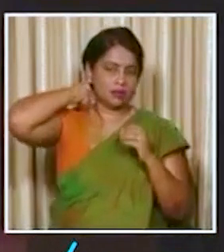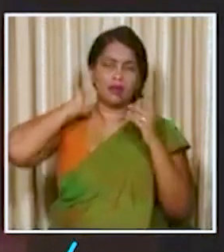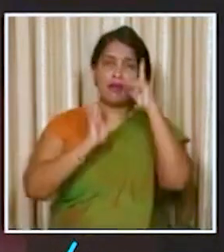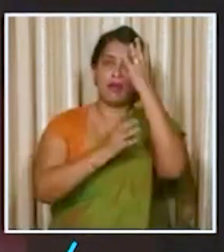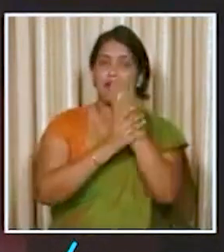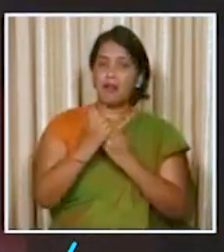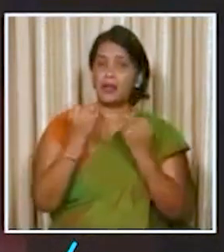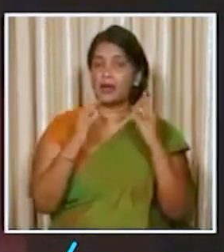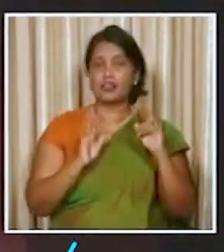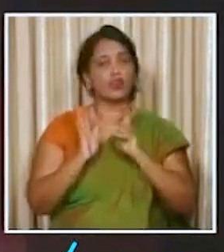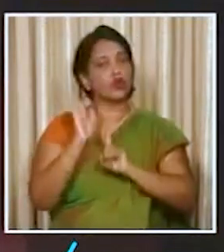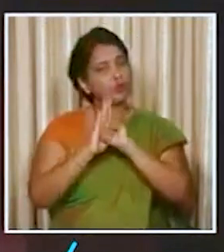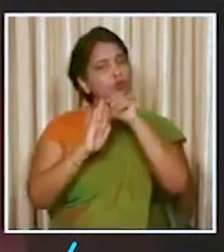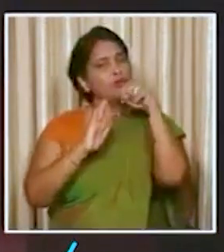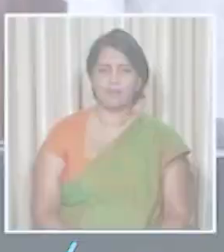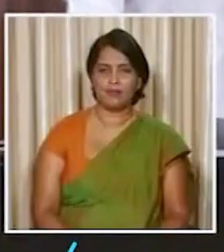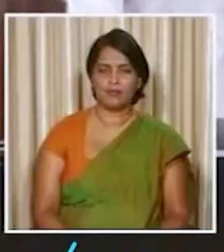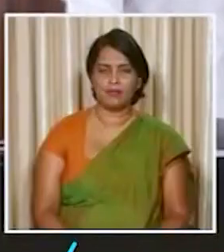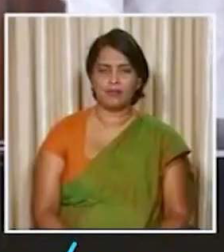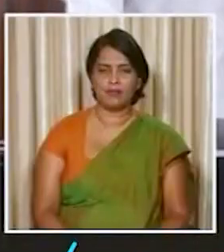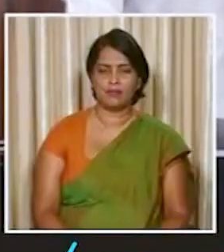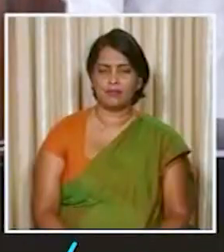నిదహస ఉత్తరటత్ ఎకై దకుణటత్ ఎకై